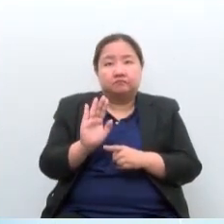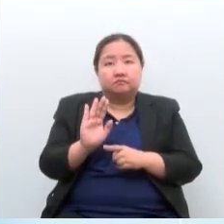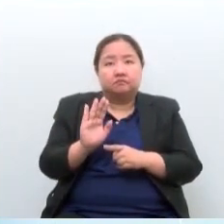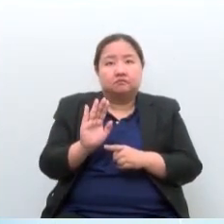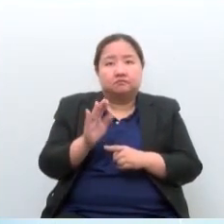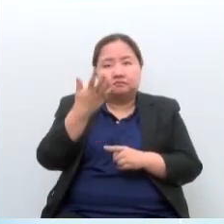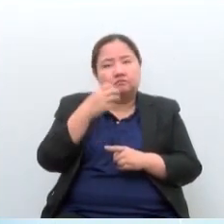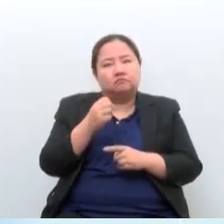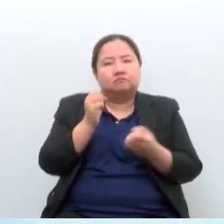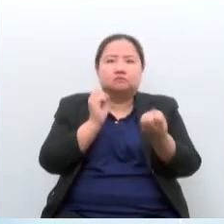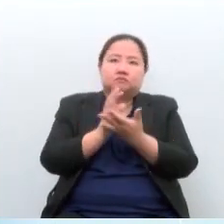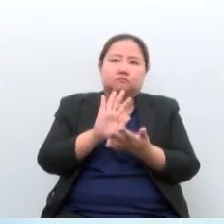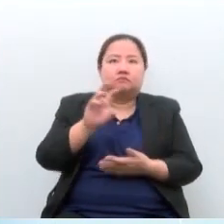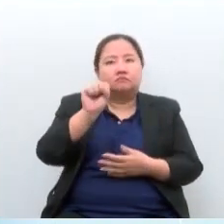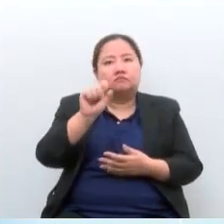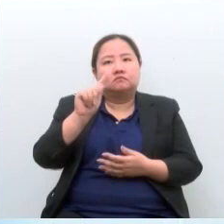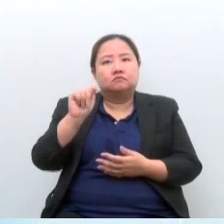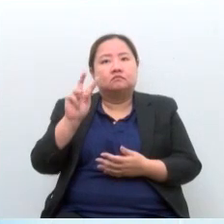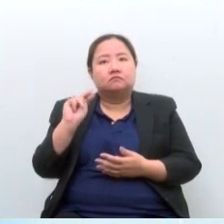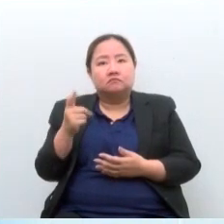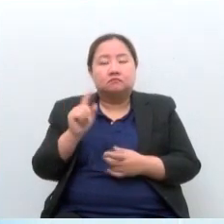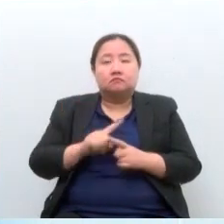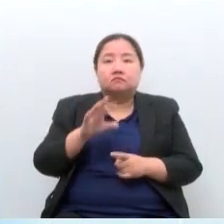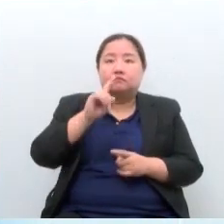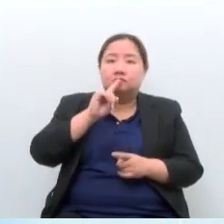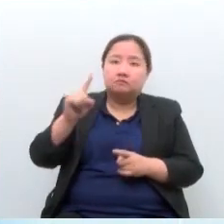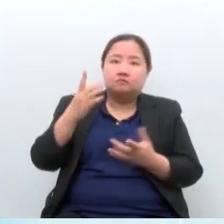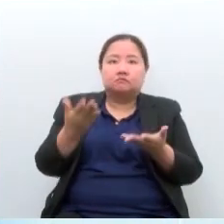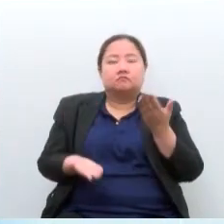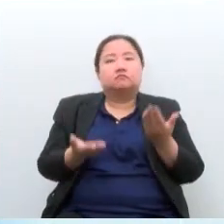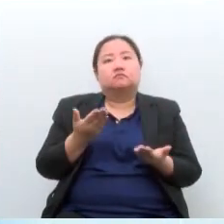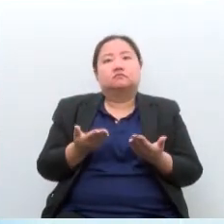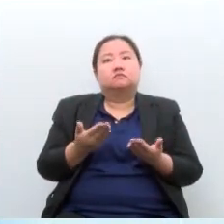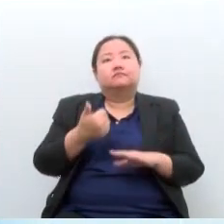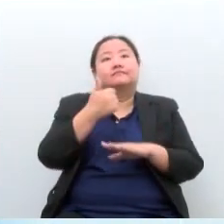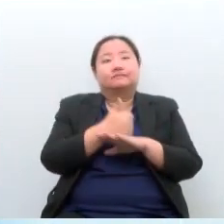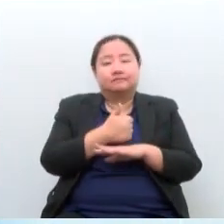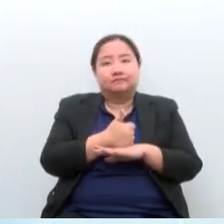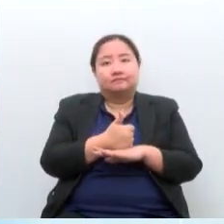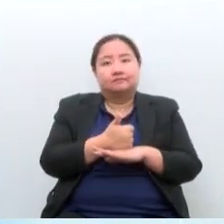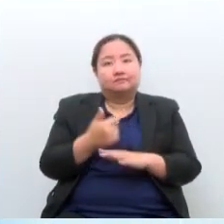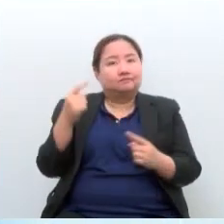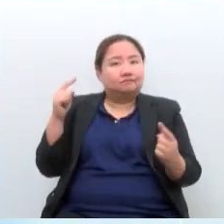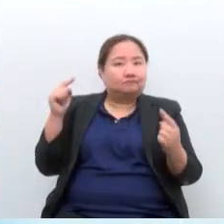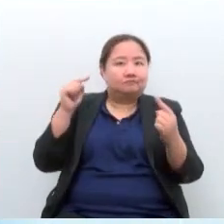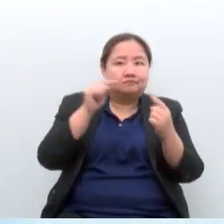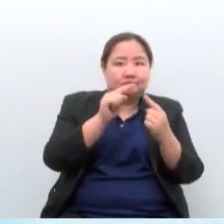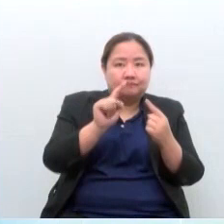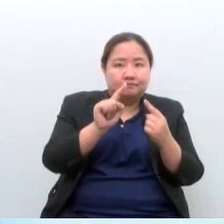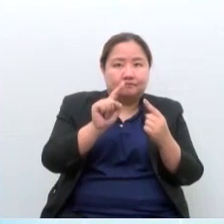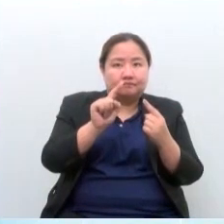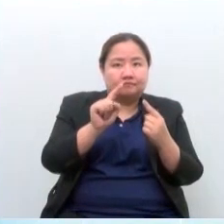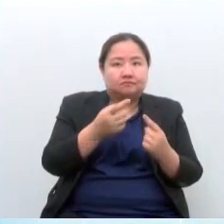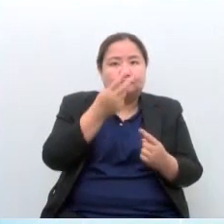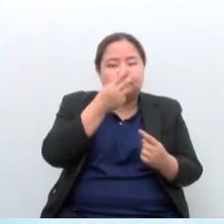สตงก็ดีหรือการถูกร้องเรียนก็ดีนะครับนั้นเพะงเรียนในในอันนี้เก็ไปไปมุ่งเน้นการประกัน